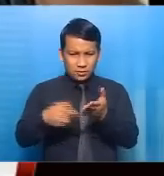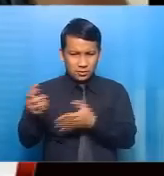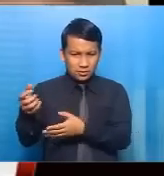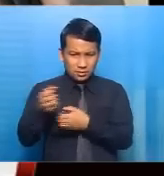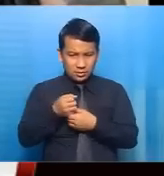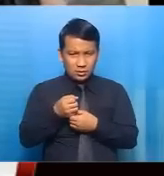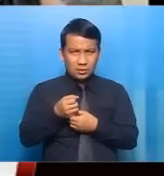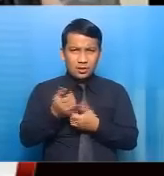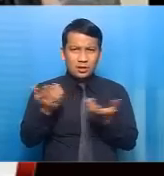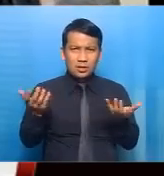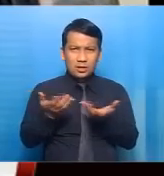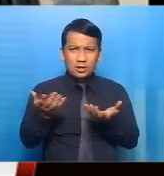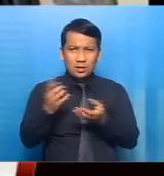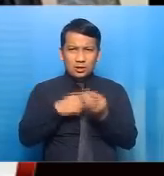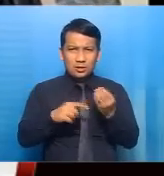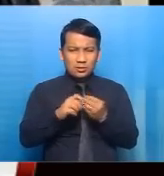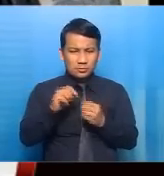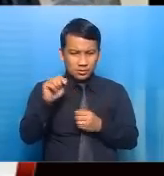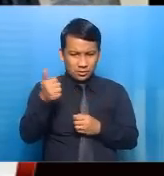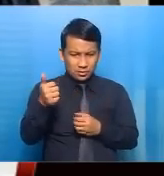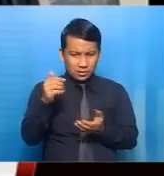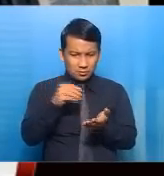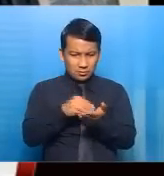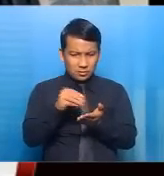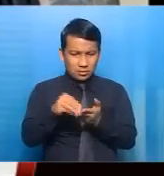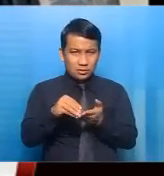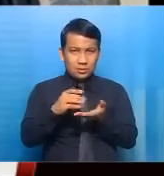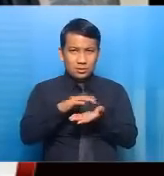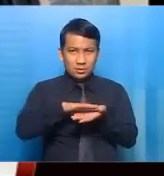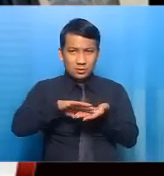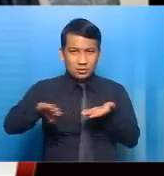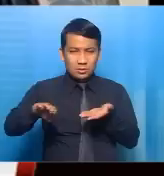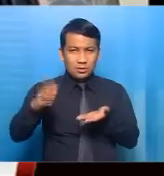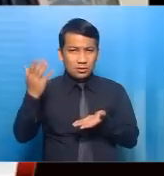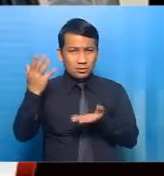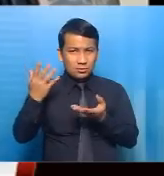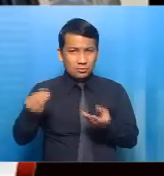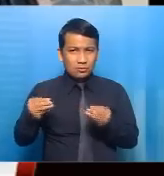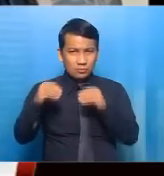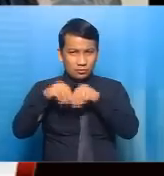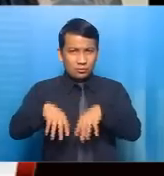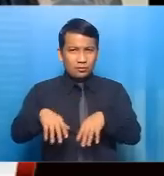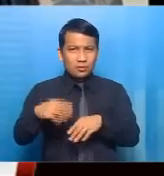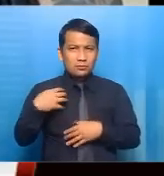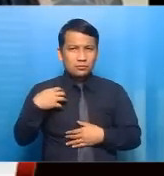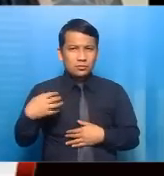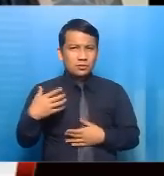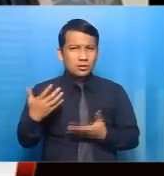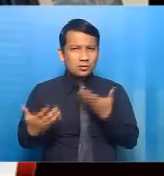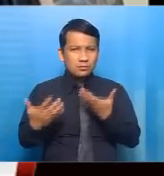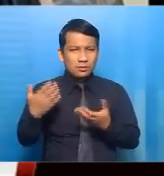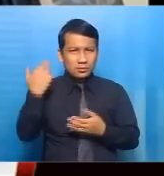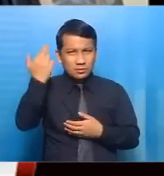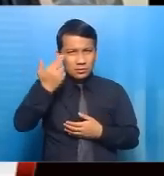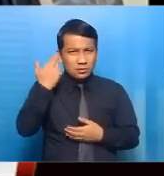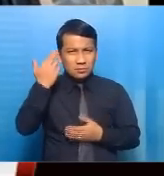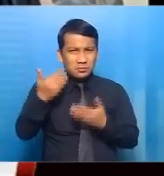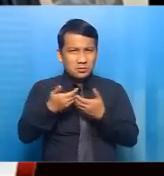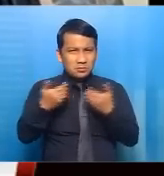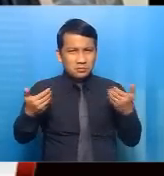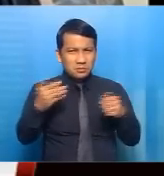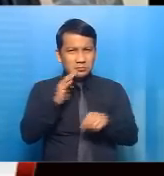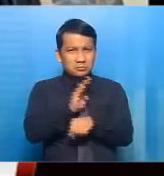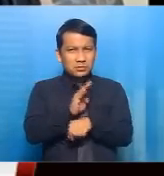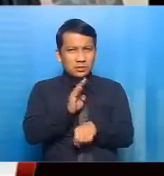nila, kung saan 10 million pesos daw ang naging parte ng nawawalang pulis. Itong araw ang dahilan kaya bukod sa